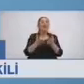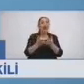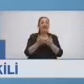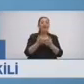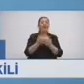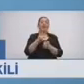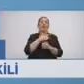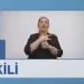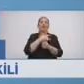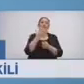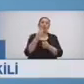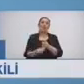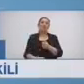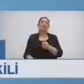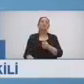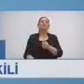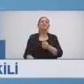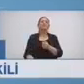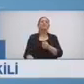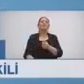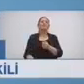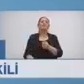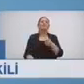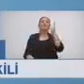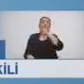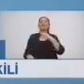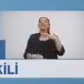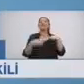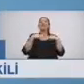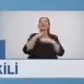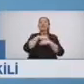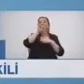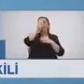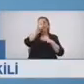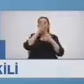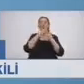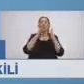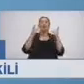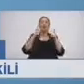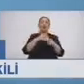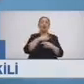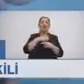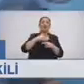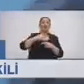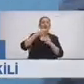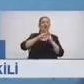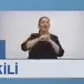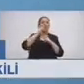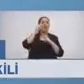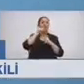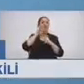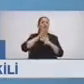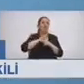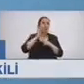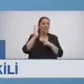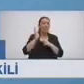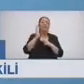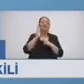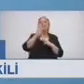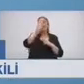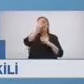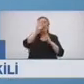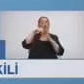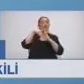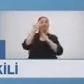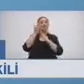yönelik olmalıdır. Dolayısıyla Sayın İstanbul Büyükşehir Belediye Başkanımız Ekrem Bey'in İstanbul dışındaki